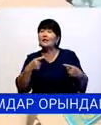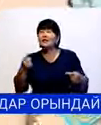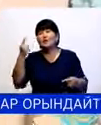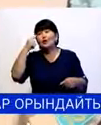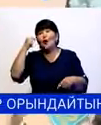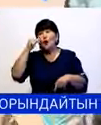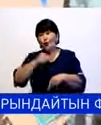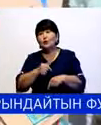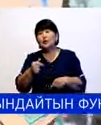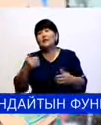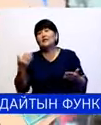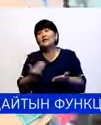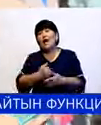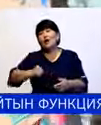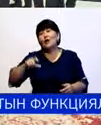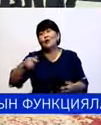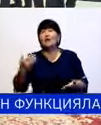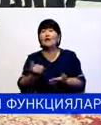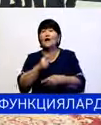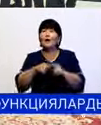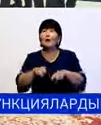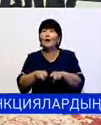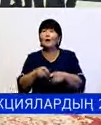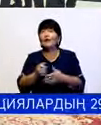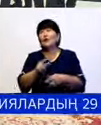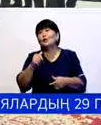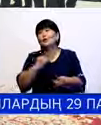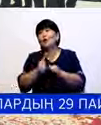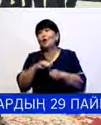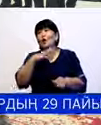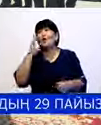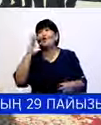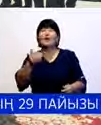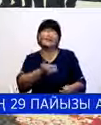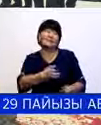ұқтық. Жаңа дос таптық, жаңа бауыр таптық. Осындай сайыстардың көп болғанын қалаймыз.